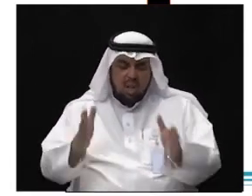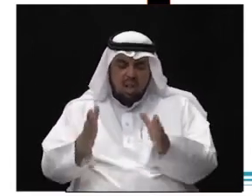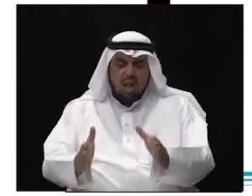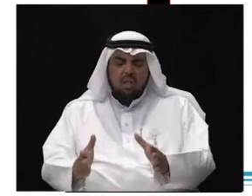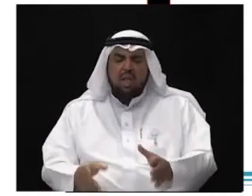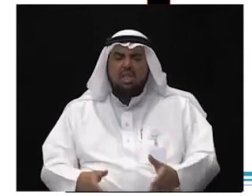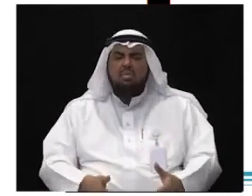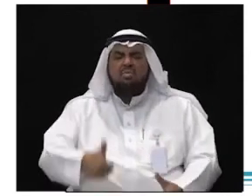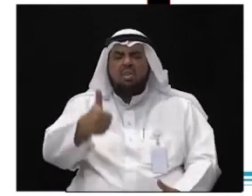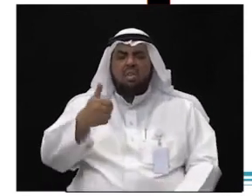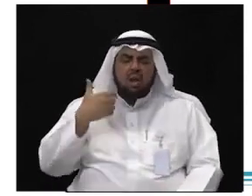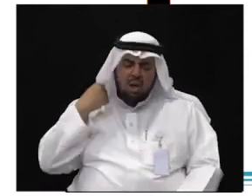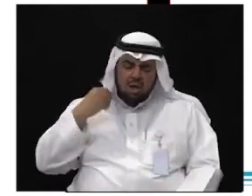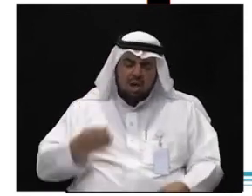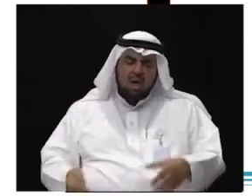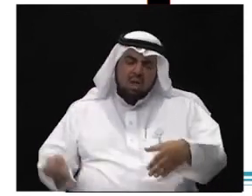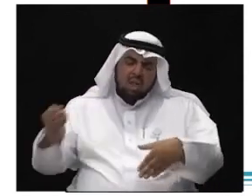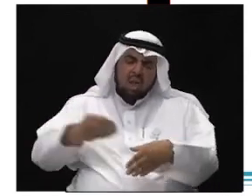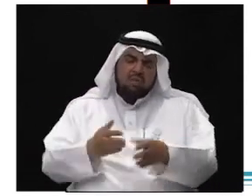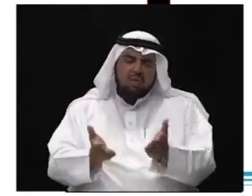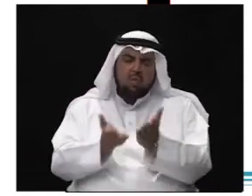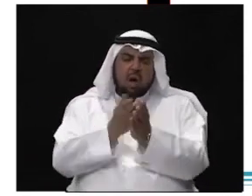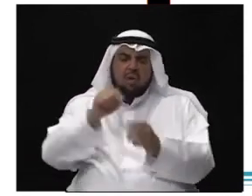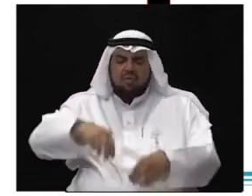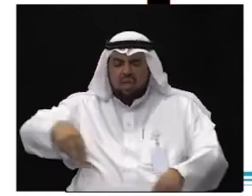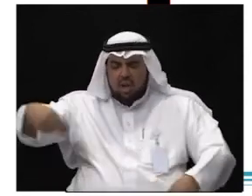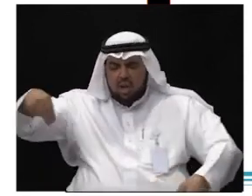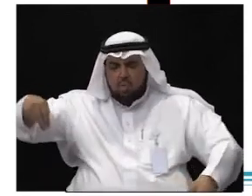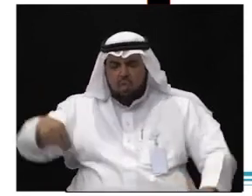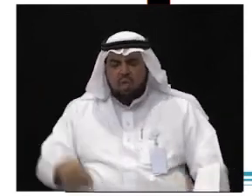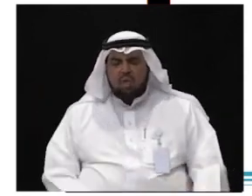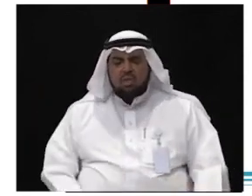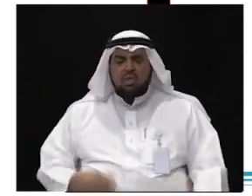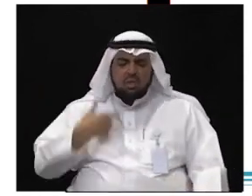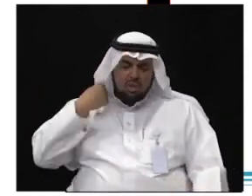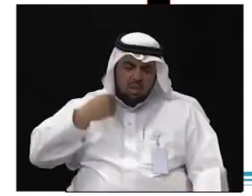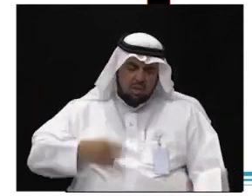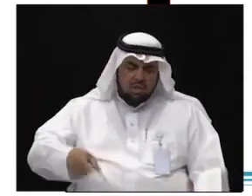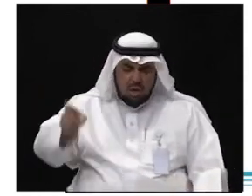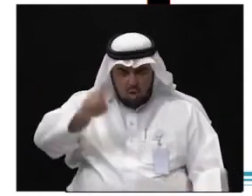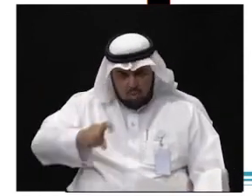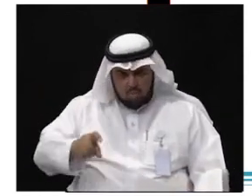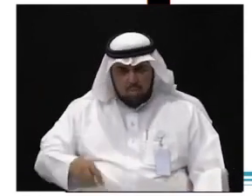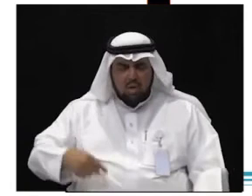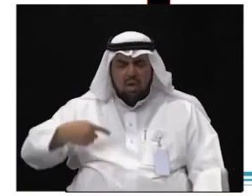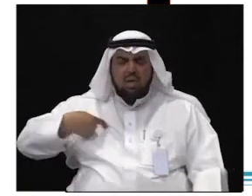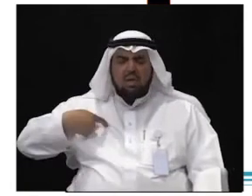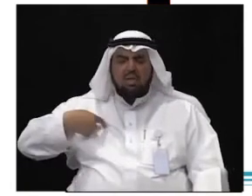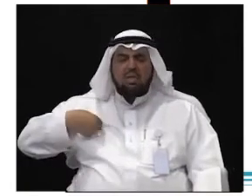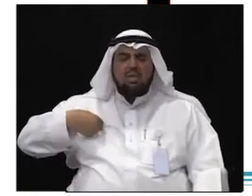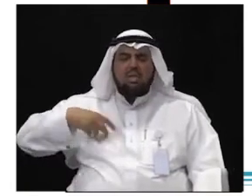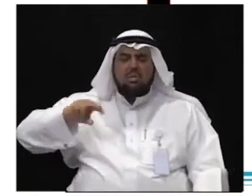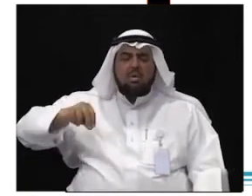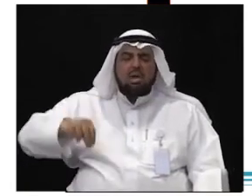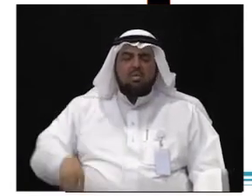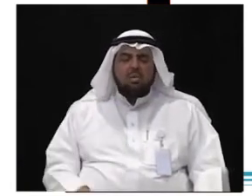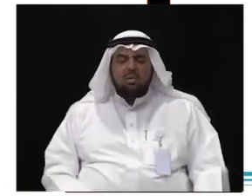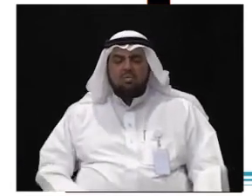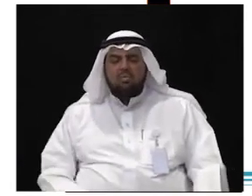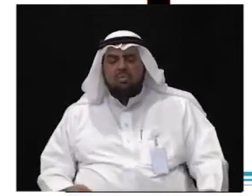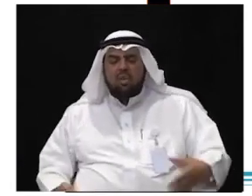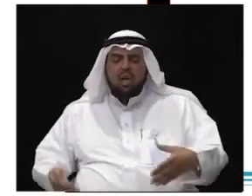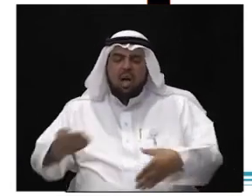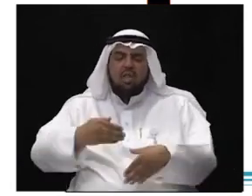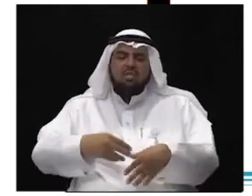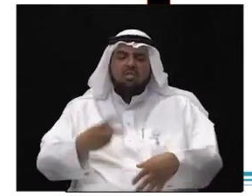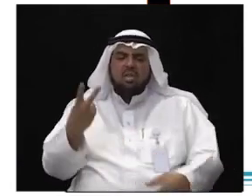الدعاء داخل النموذج؟ أجاب عبد العزيز إنها أداة الليبل، فطلبت نورة أن يضيف عبد العزيز أداتي